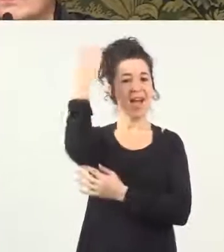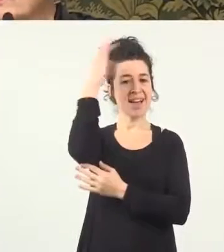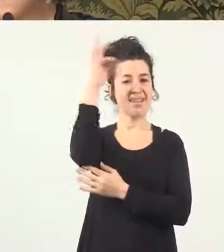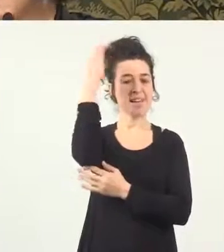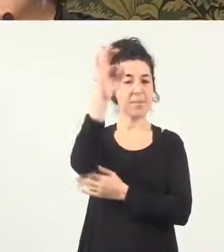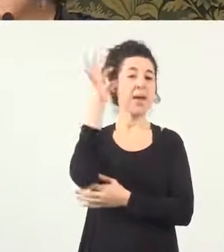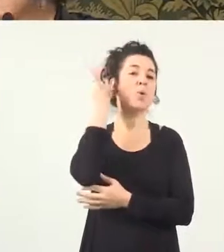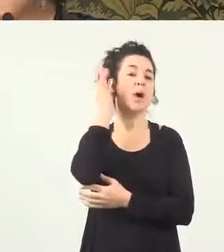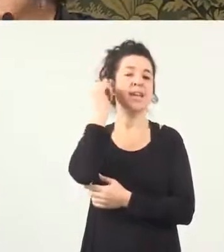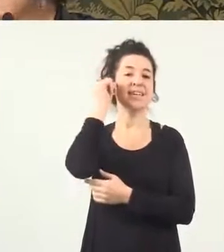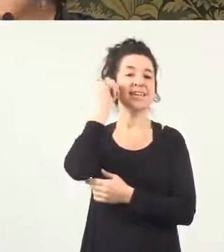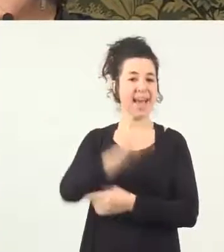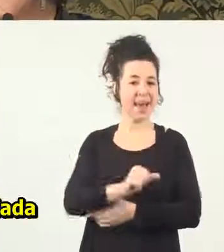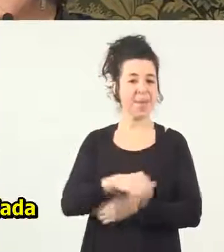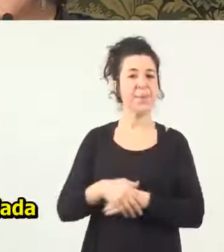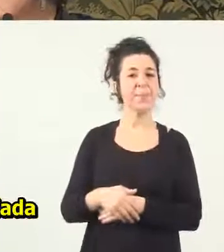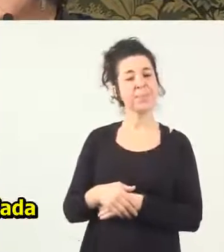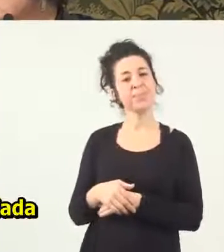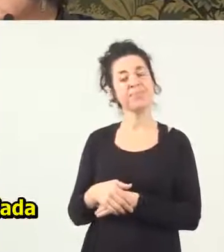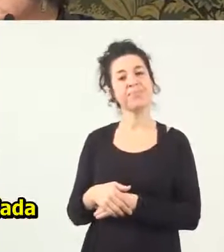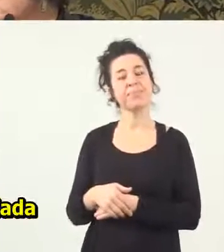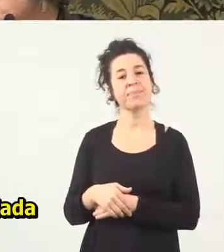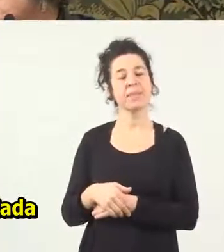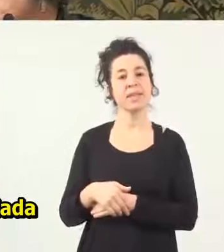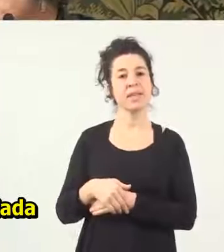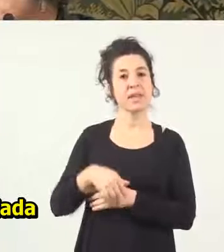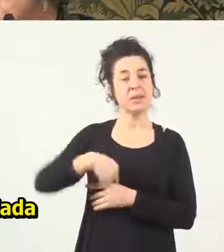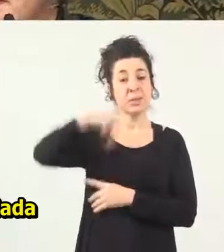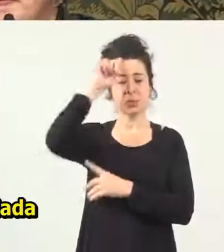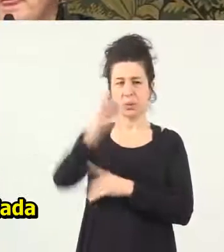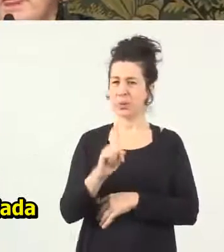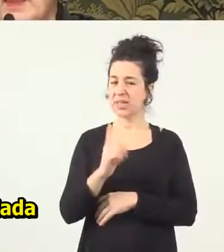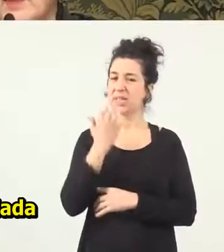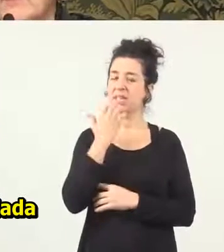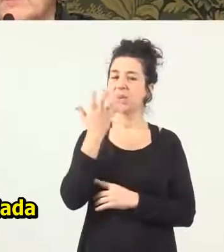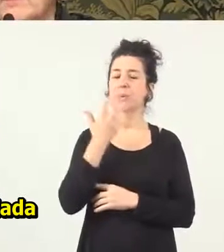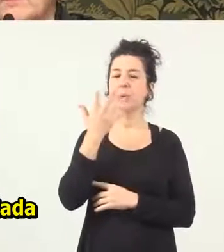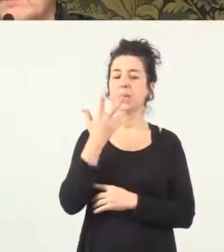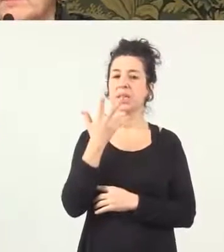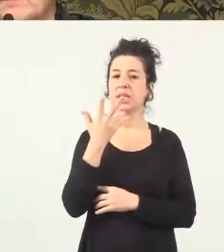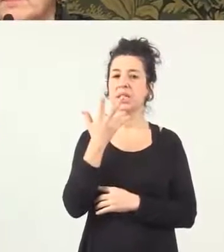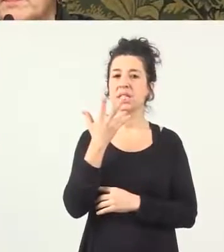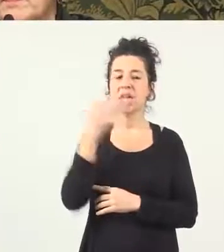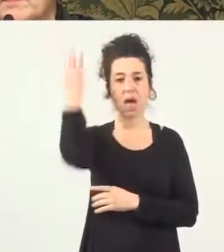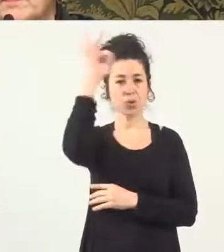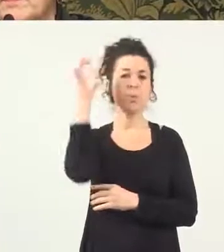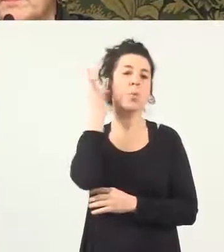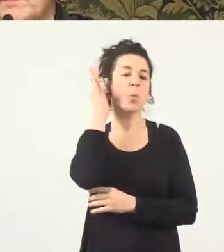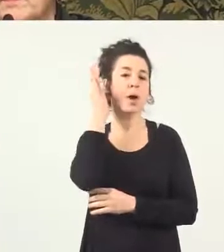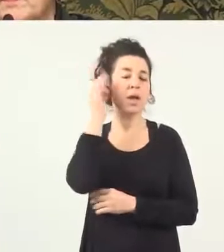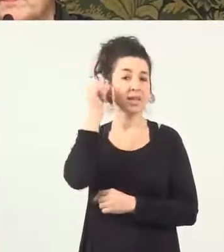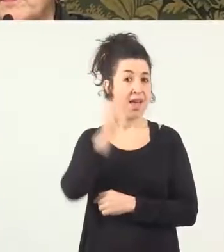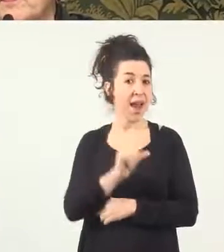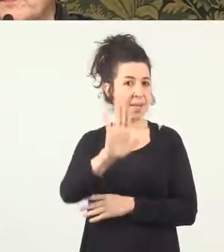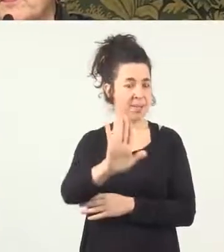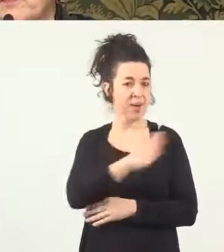itzaldiaren aurkezpena egitera. Eta ezakit Arabako emakumeen asanblada ezagutzen duzuen ala ez, baina bueno, aipatzea